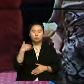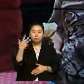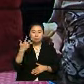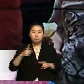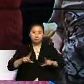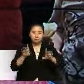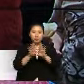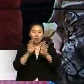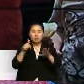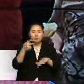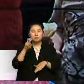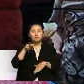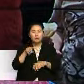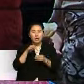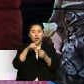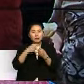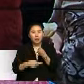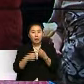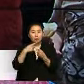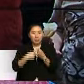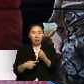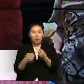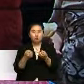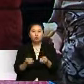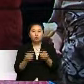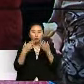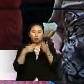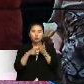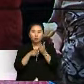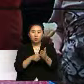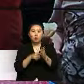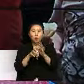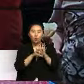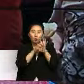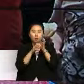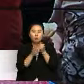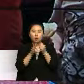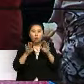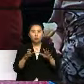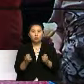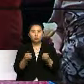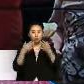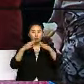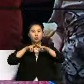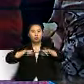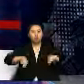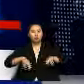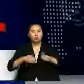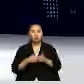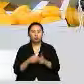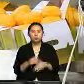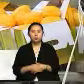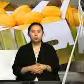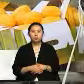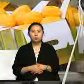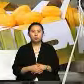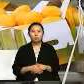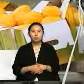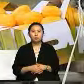지난 8일 열린 금사 참외축제 추진위 임시총회에서 코로나19로 인해 올해 축제를 취소하기로